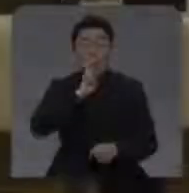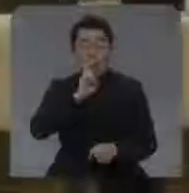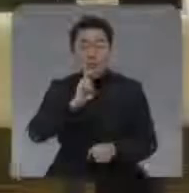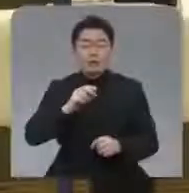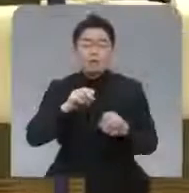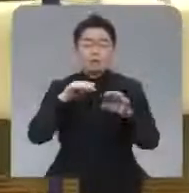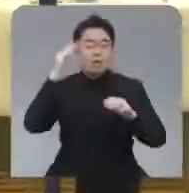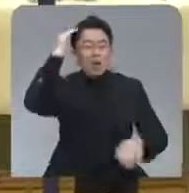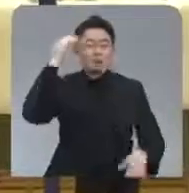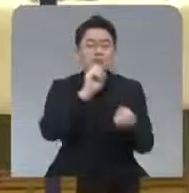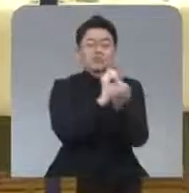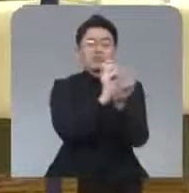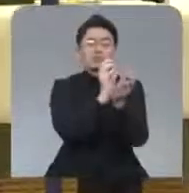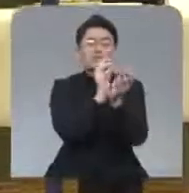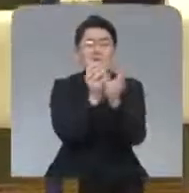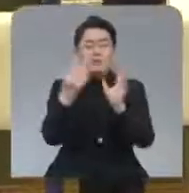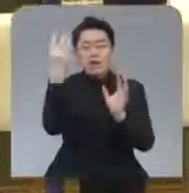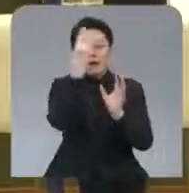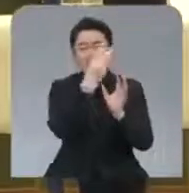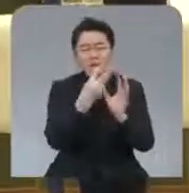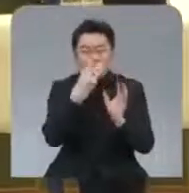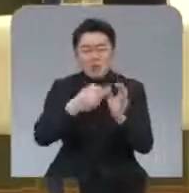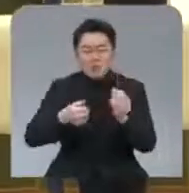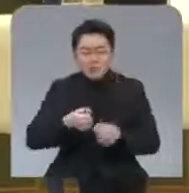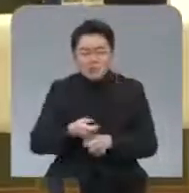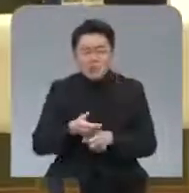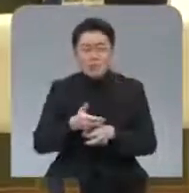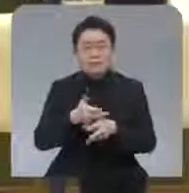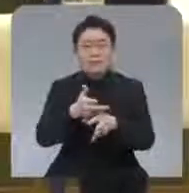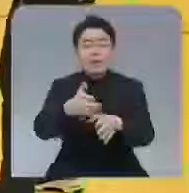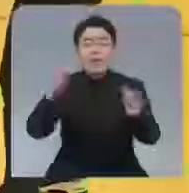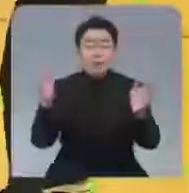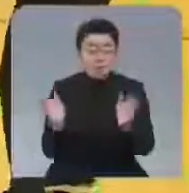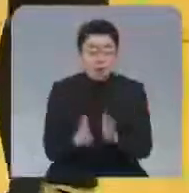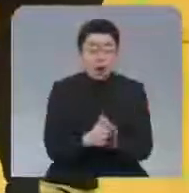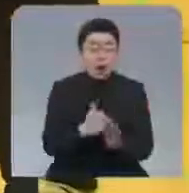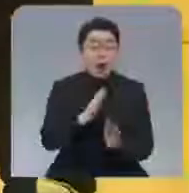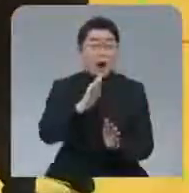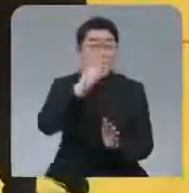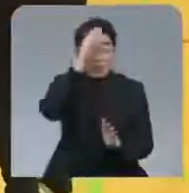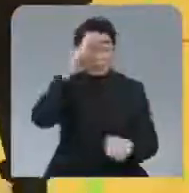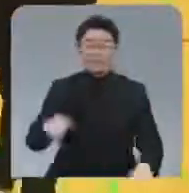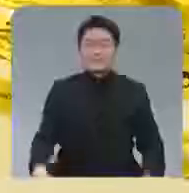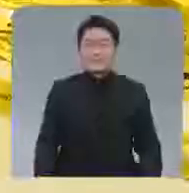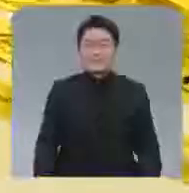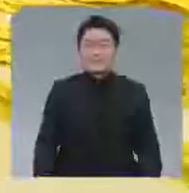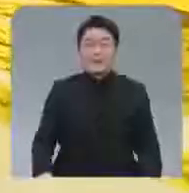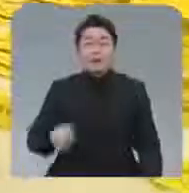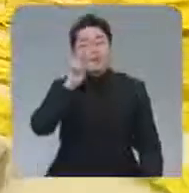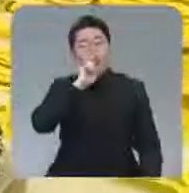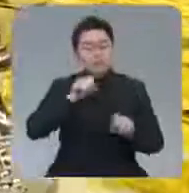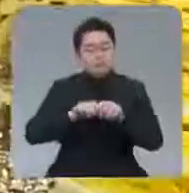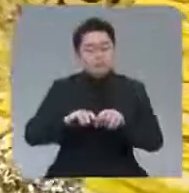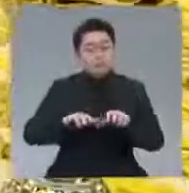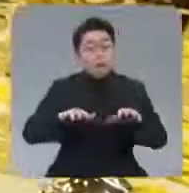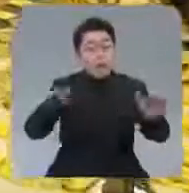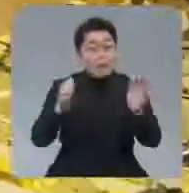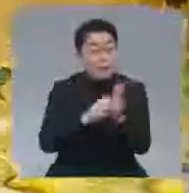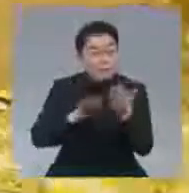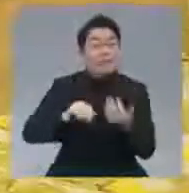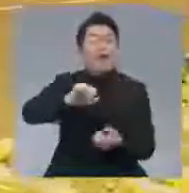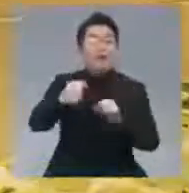di sebuah festival olahraga bagi warga Eropa yang menyukai taekwondo digelar di Berlin Jerman dimulai dengan lagu kebangsaan Korea Selatan